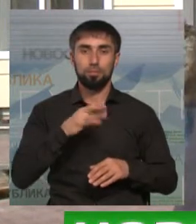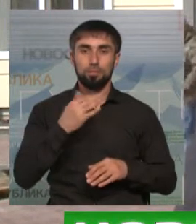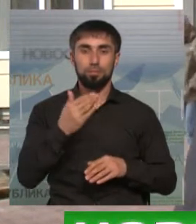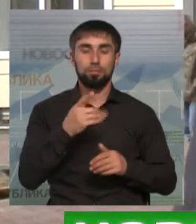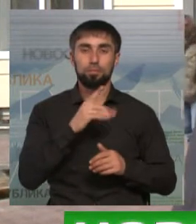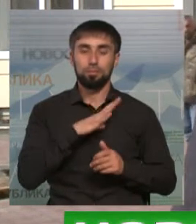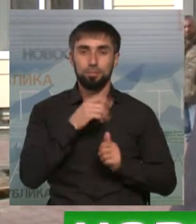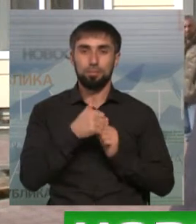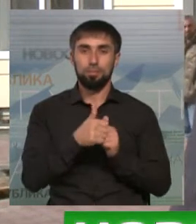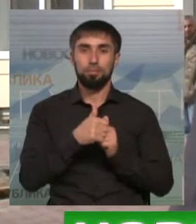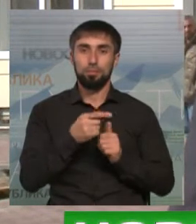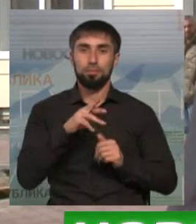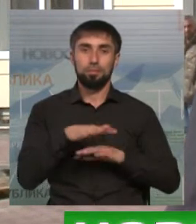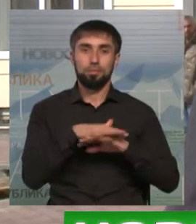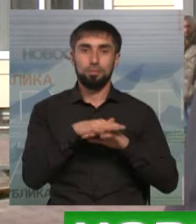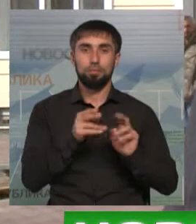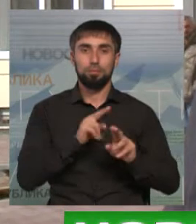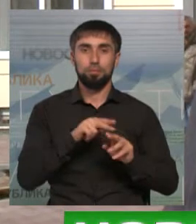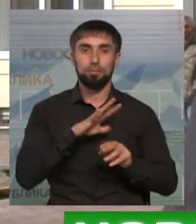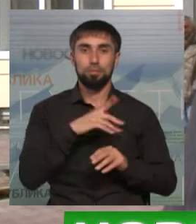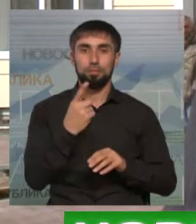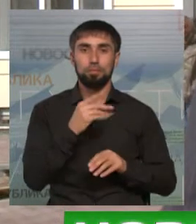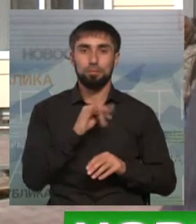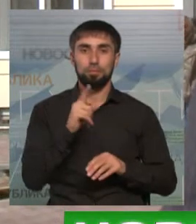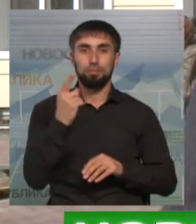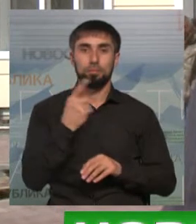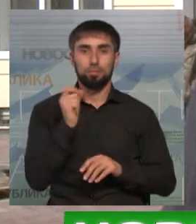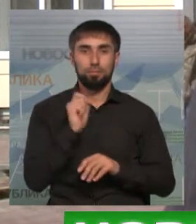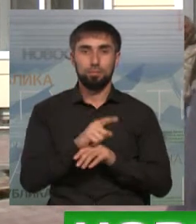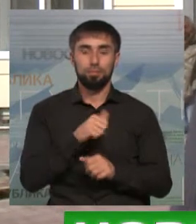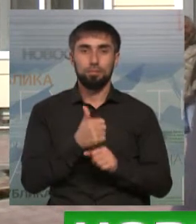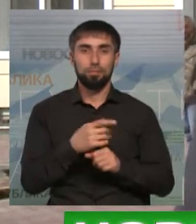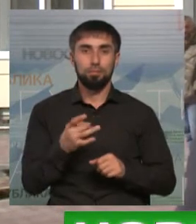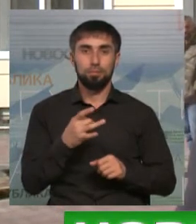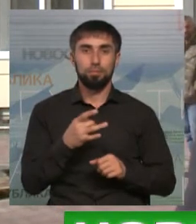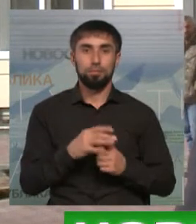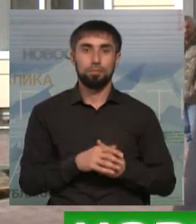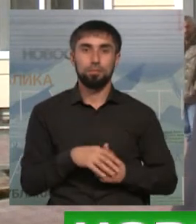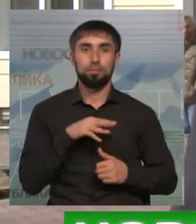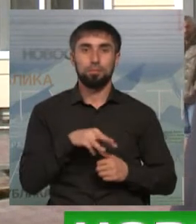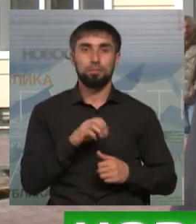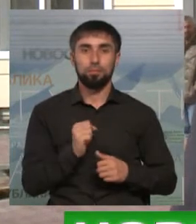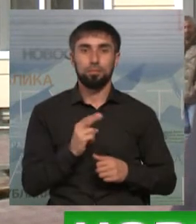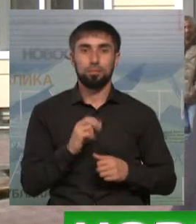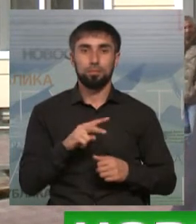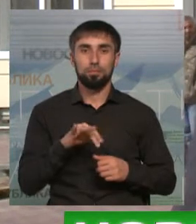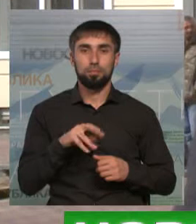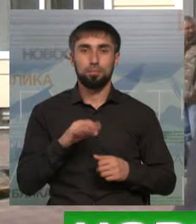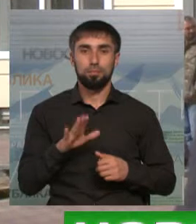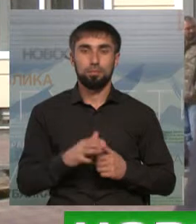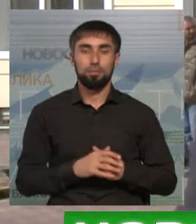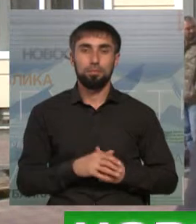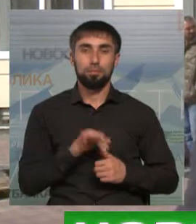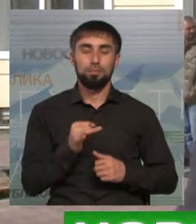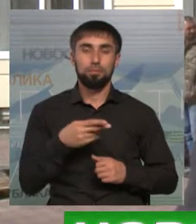шаговая доступность для населения, это было одно из первых поручений главы республики Махмуда Абдулмановича Витовича.